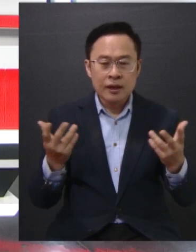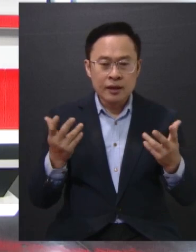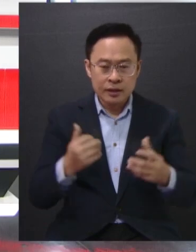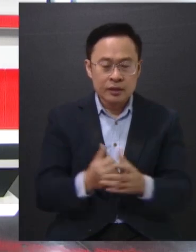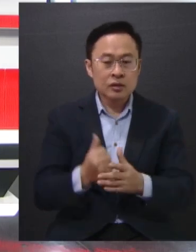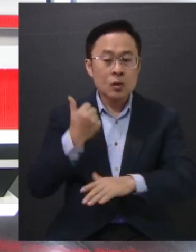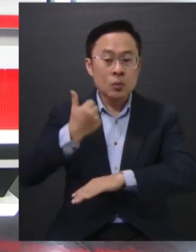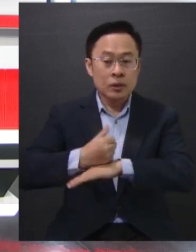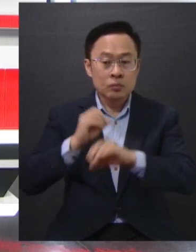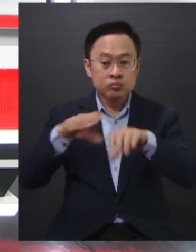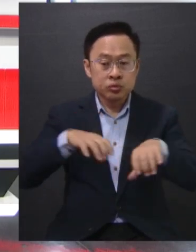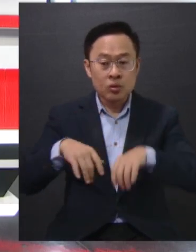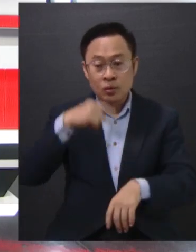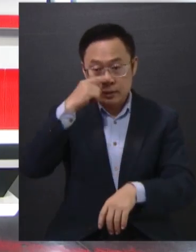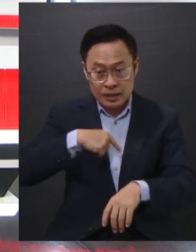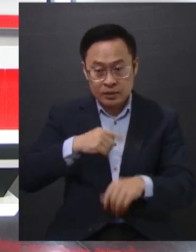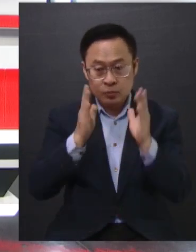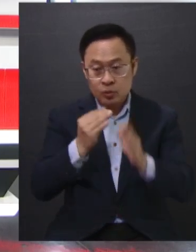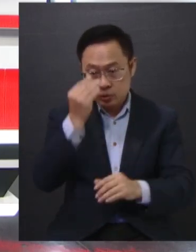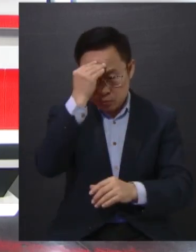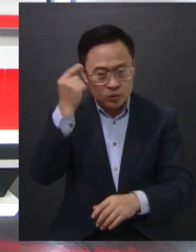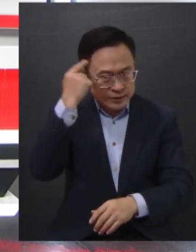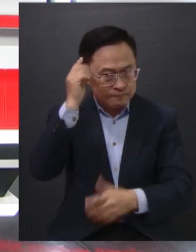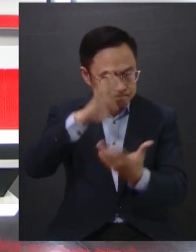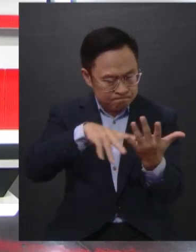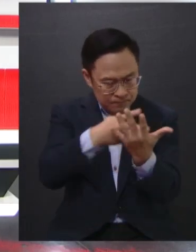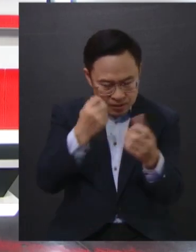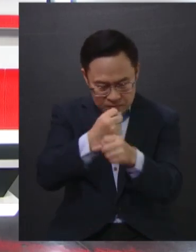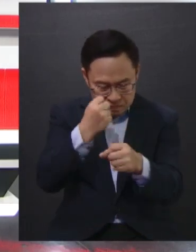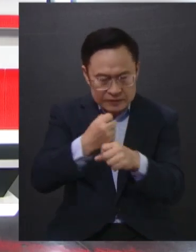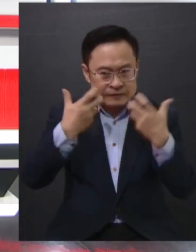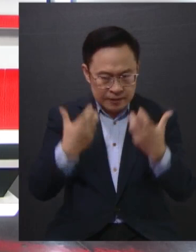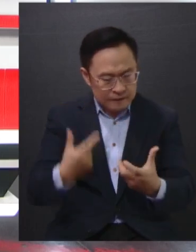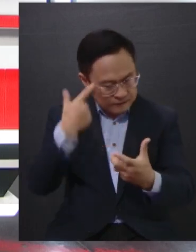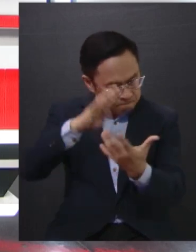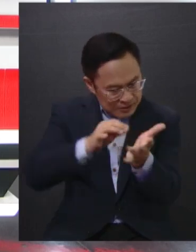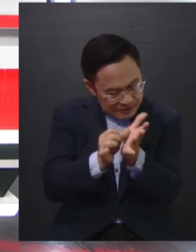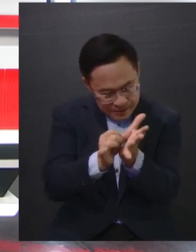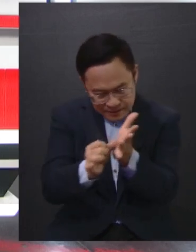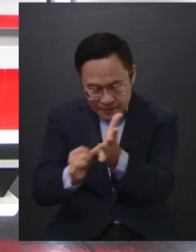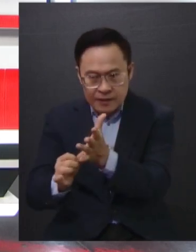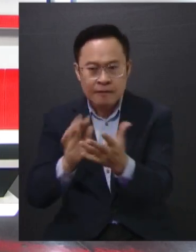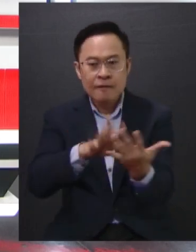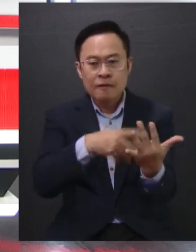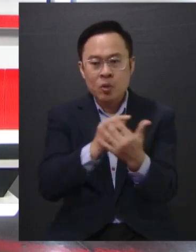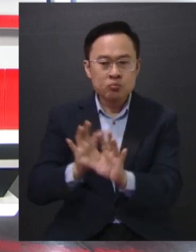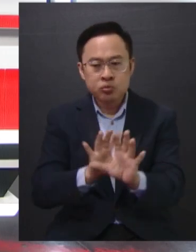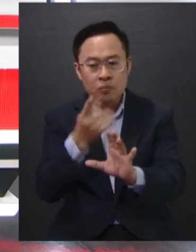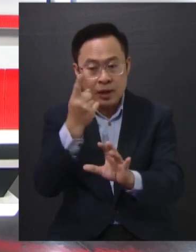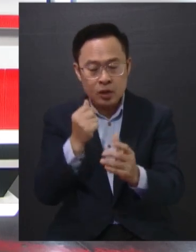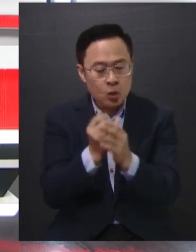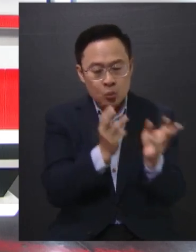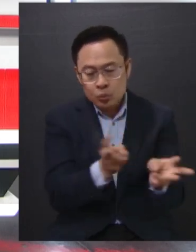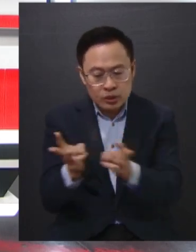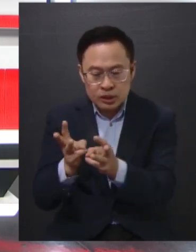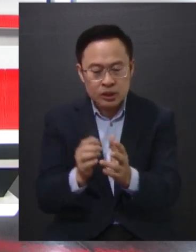ทำกันบ้านอย่างหนักตั้งแต่ที่เราไปอุ่นเครื่องกับญี่ปุ่นก็น่าจะมองเห็นแล้วว่าจุดที่ต้องแก้ไขมีอะไรบ้างเรื่องของเฟิร์สทัชจังหวะพลิกบ